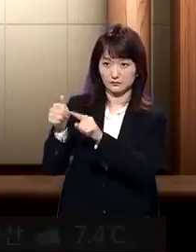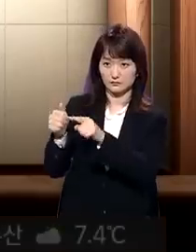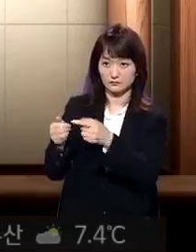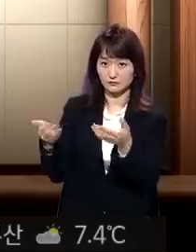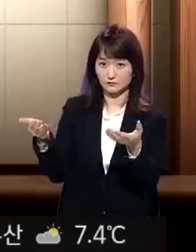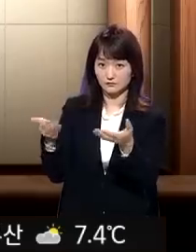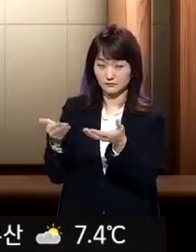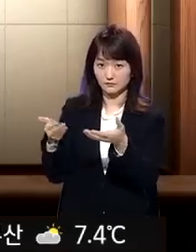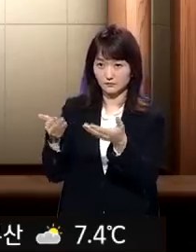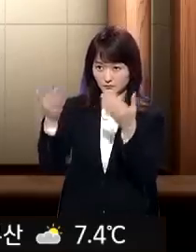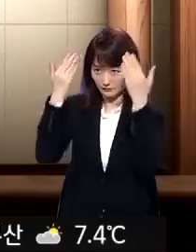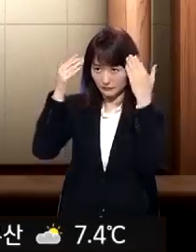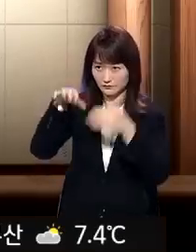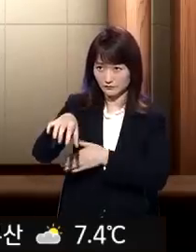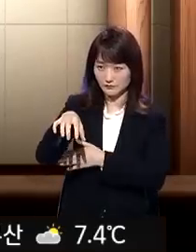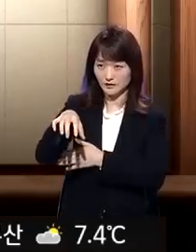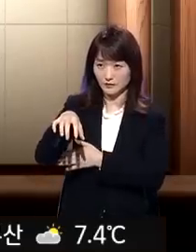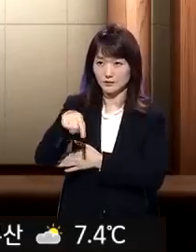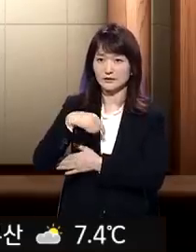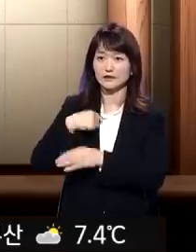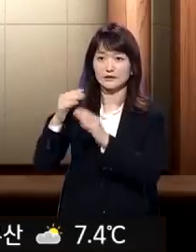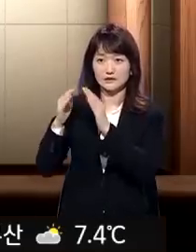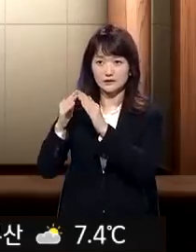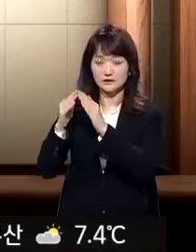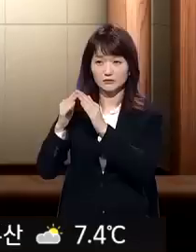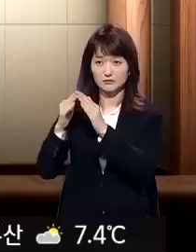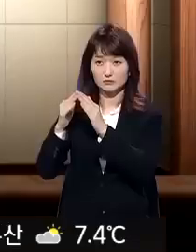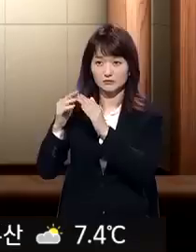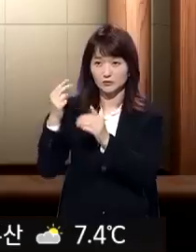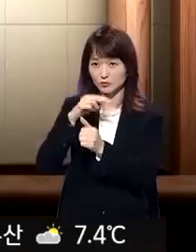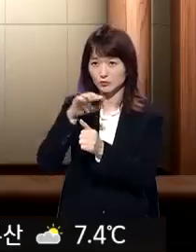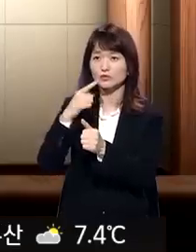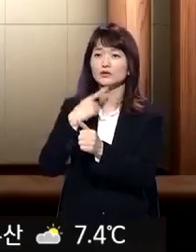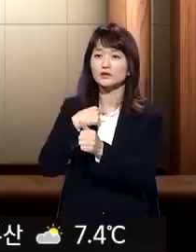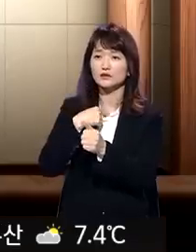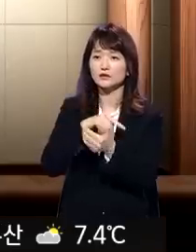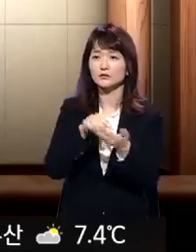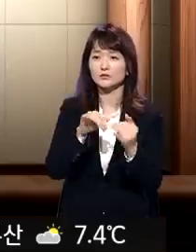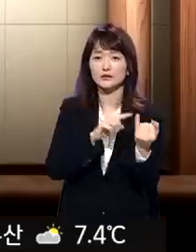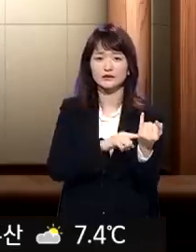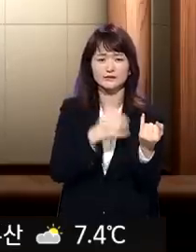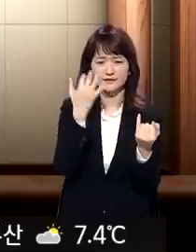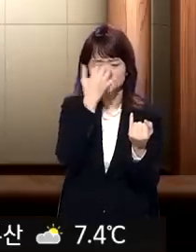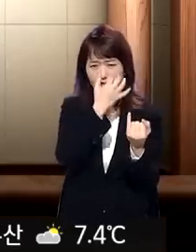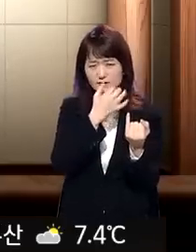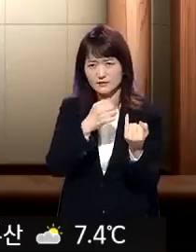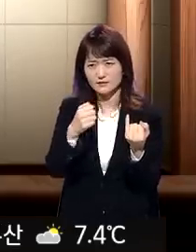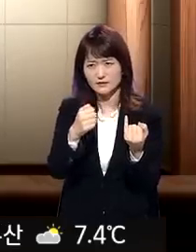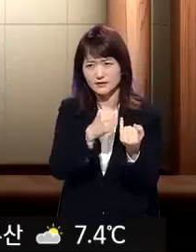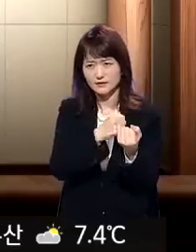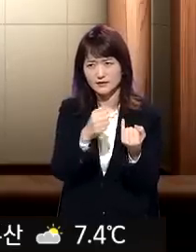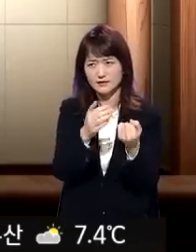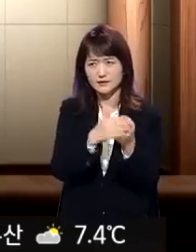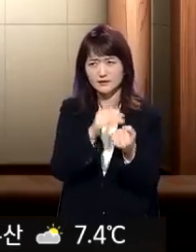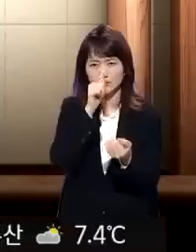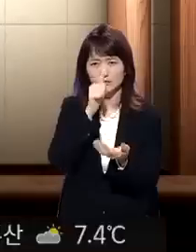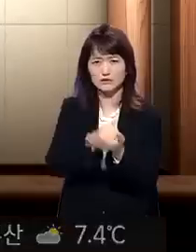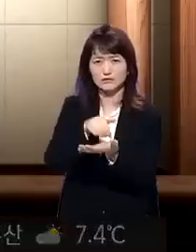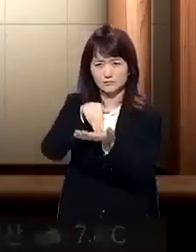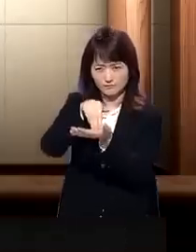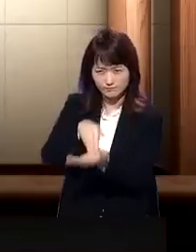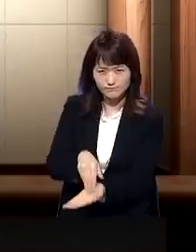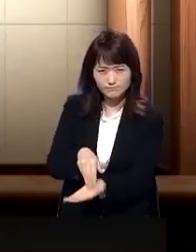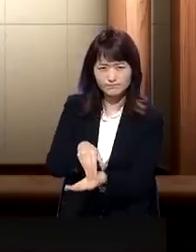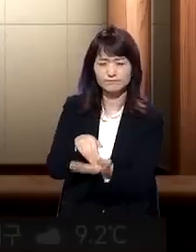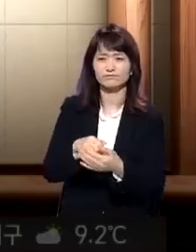학교에 학생이면서 자신의 집에서 보호하던 피해자한테 성적 학대를 했기 때문에 죄책이 무겁다 하고 또 이로 인해서 피해자의